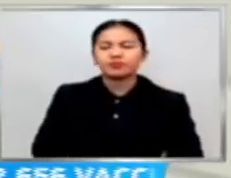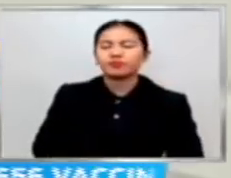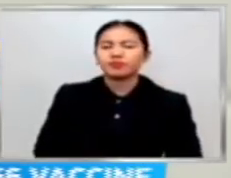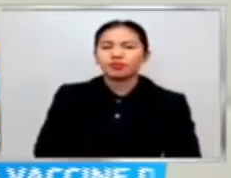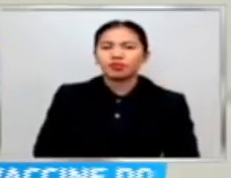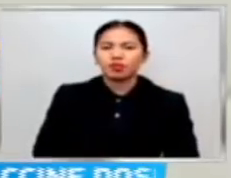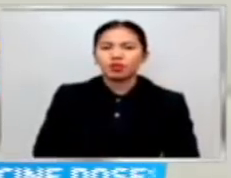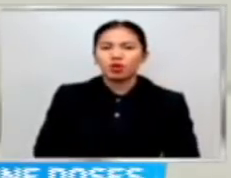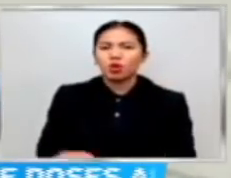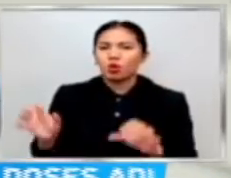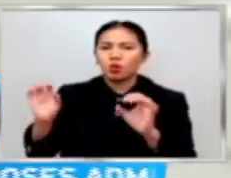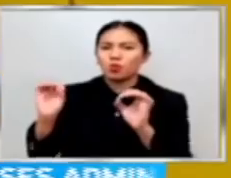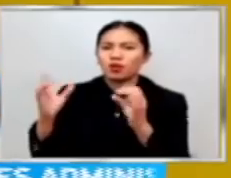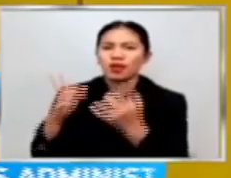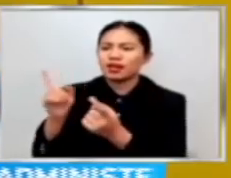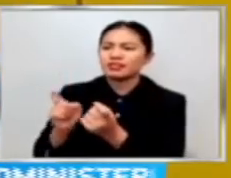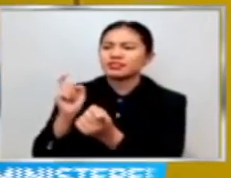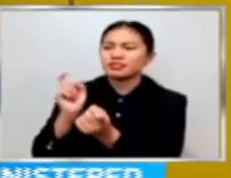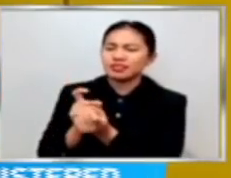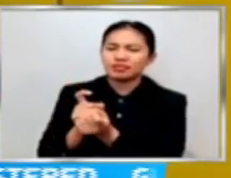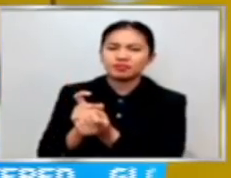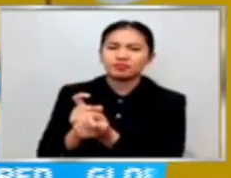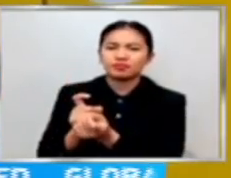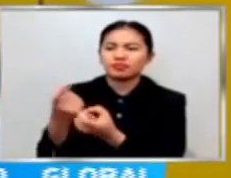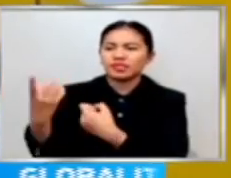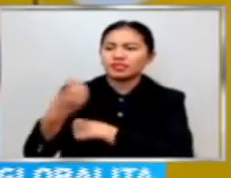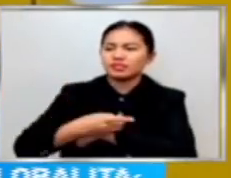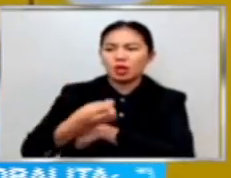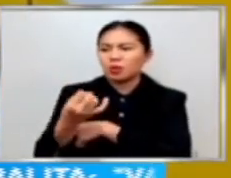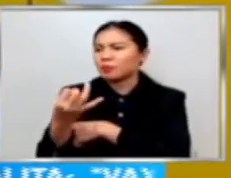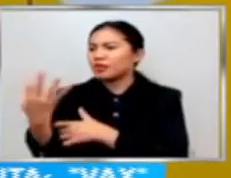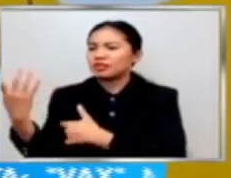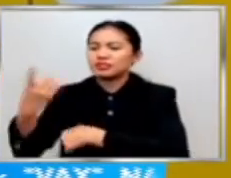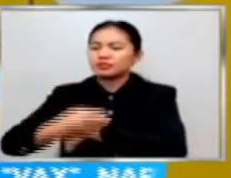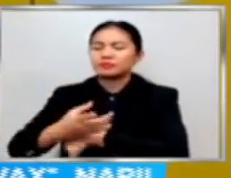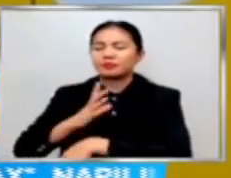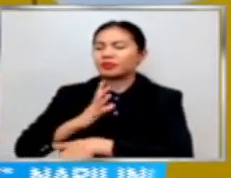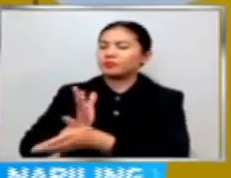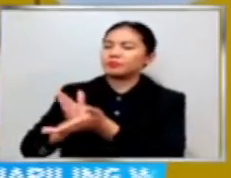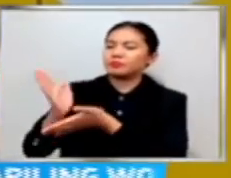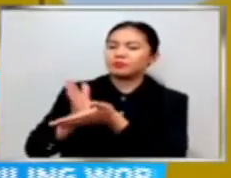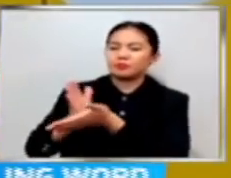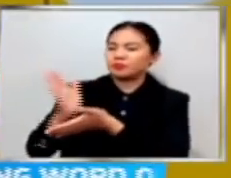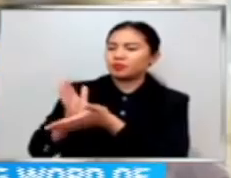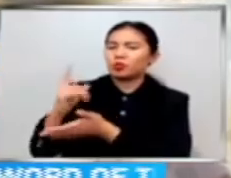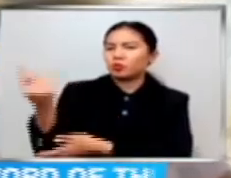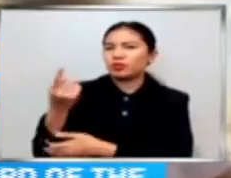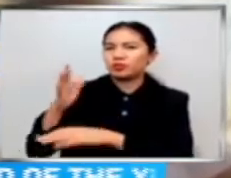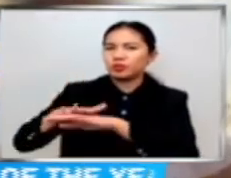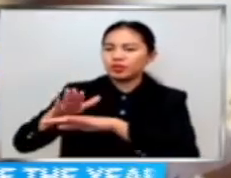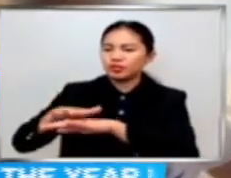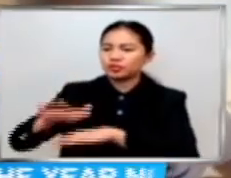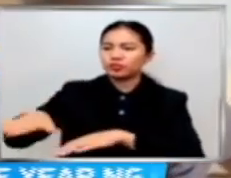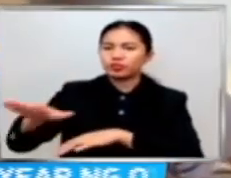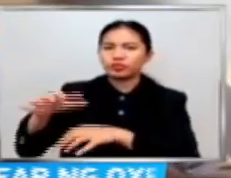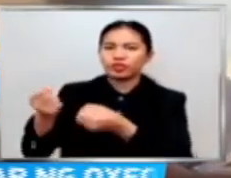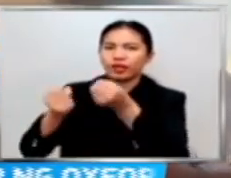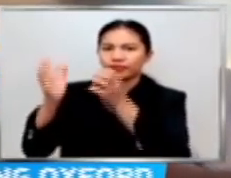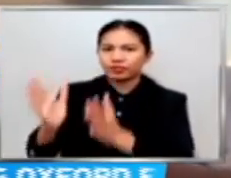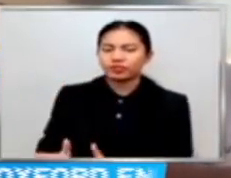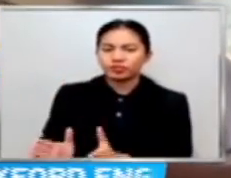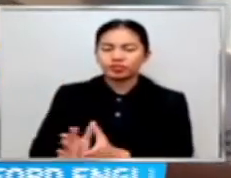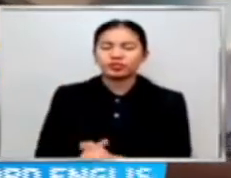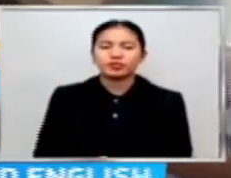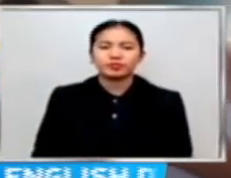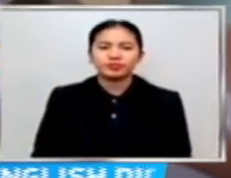binanggit kung ilang araw nila pagbibigyan itong mga driver ng mga pampublikong sasakyan para ipatupad